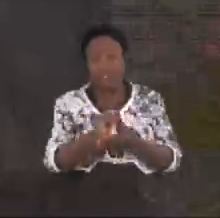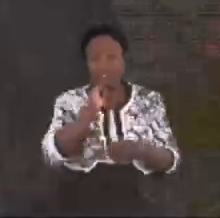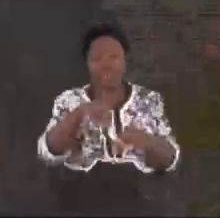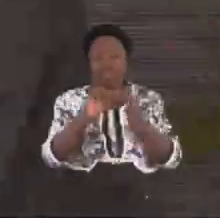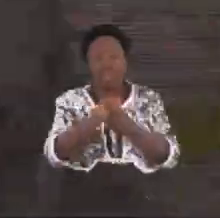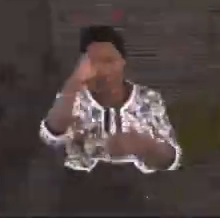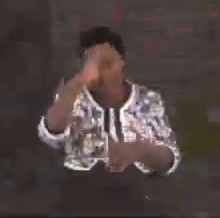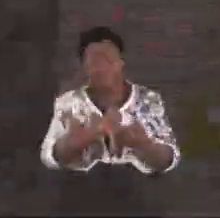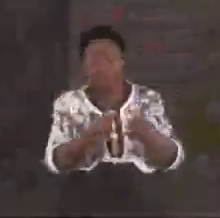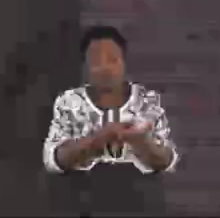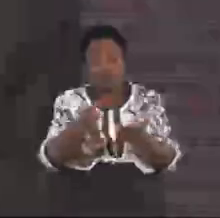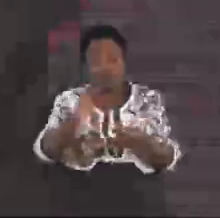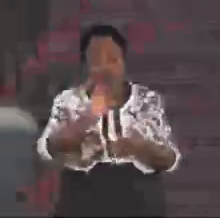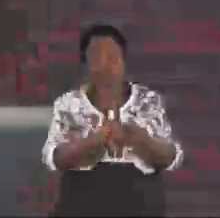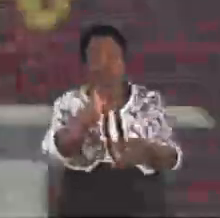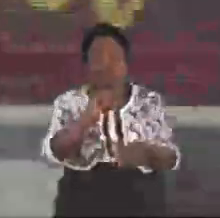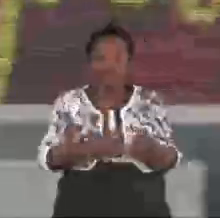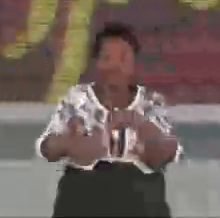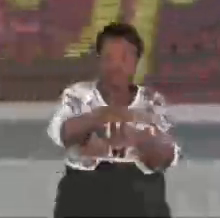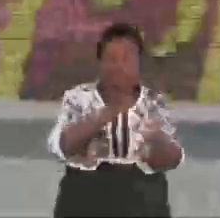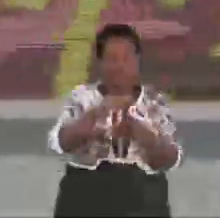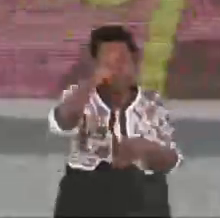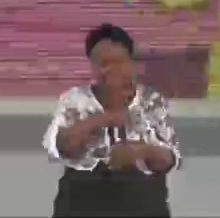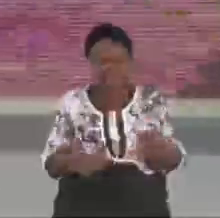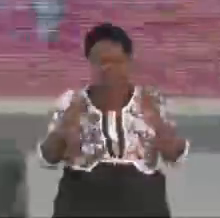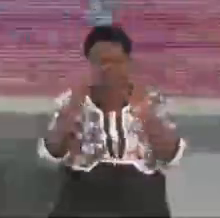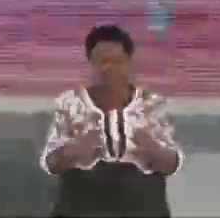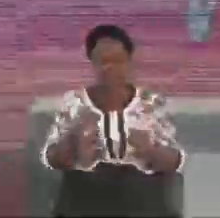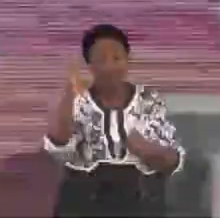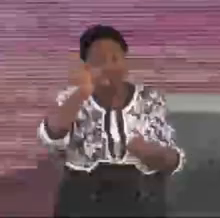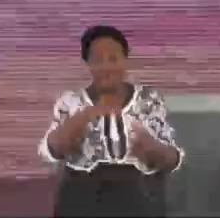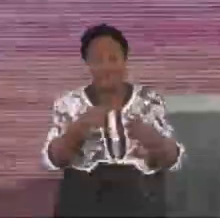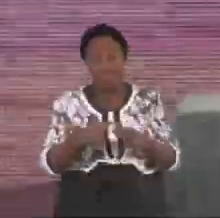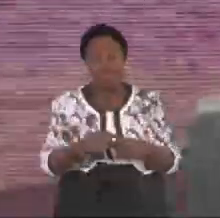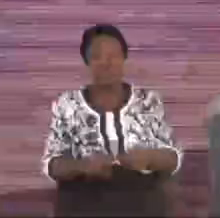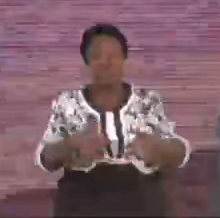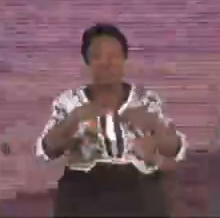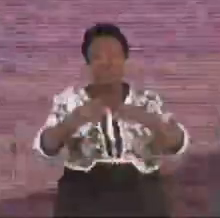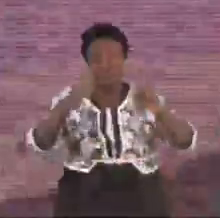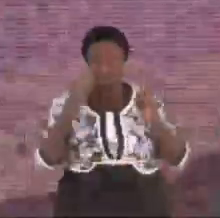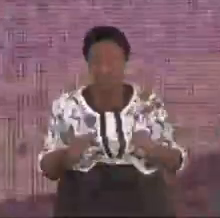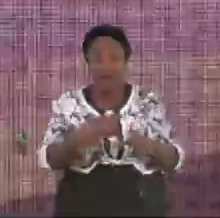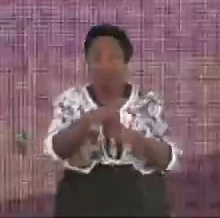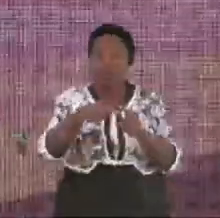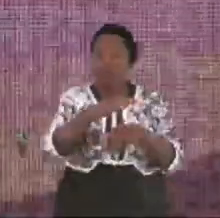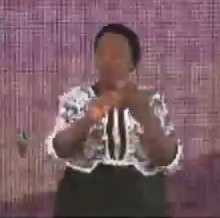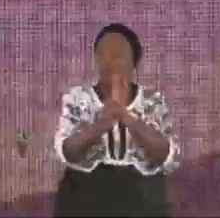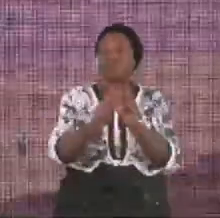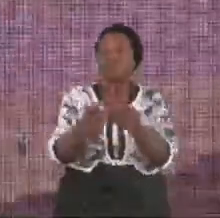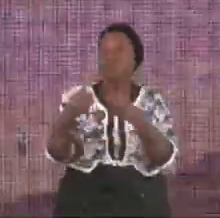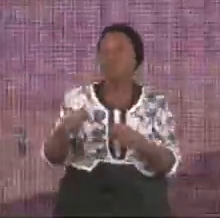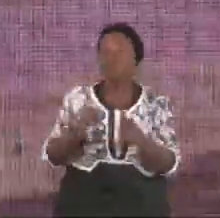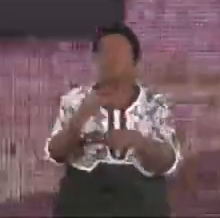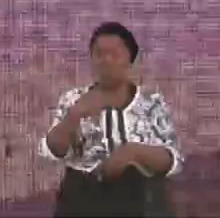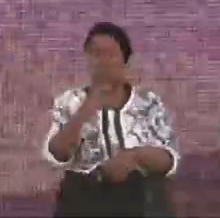qui a saturé cet homme et lui donnait la puissance et lui donnait l'énergie. Quand ces gens sont venus, il leur